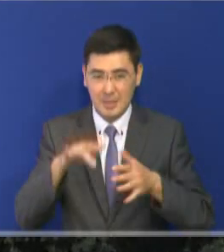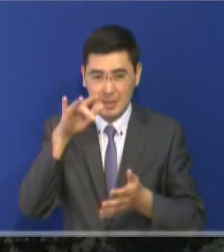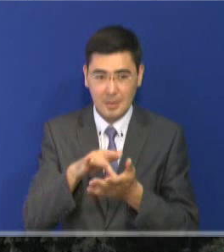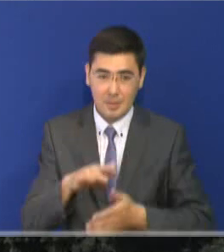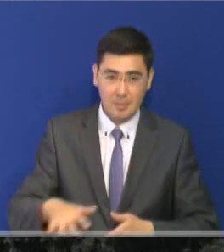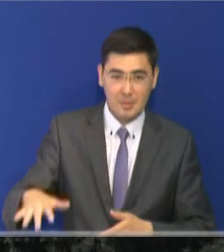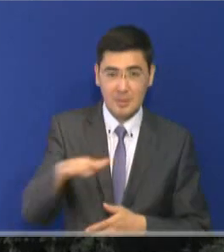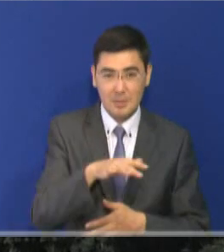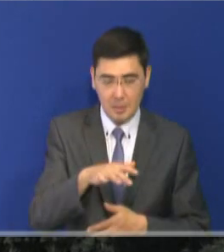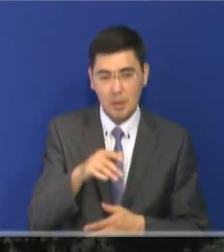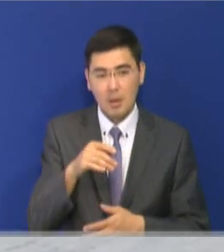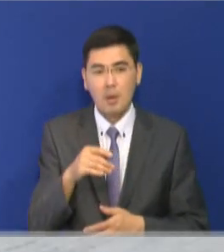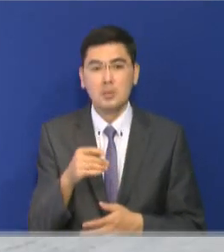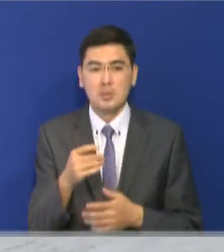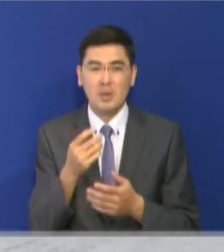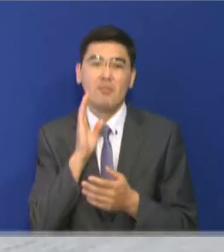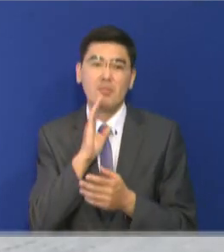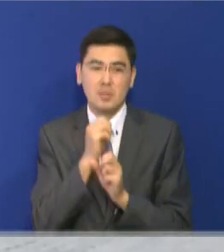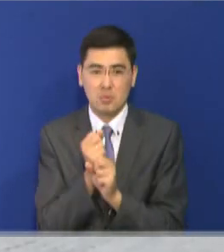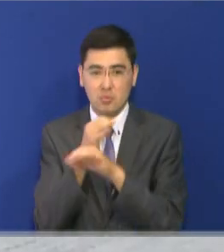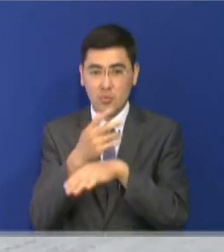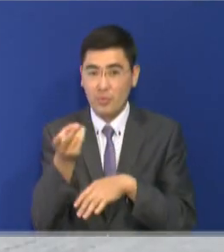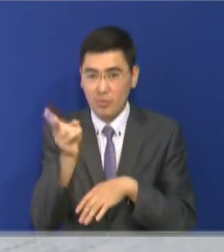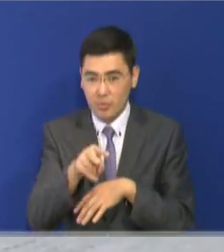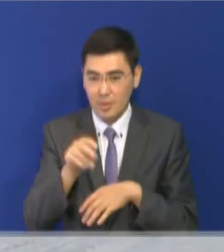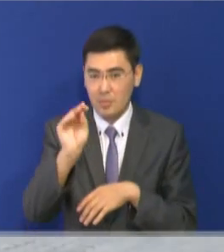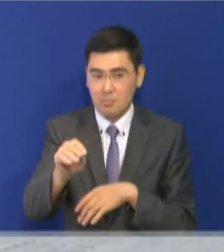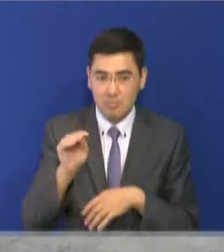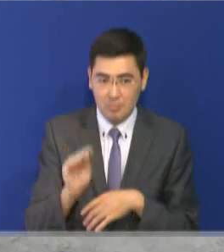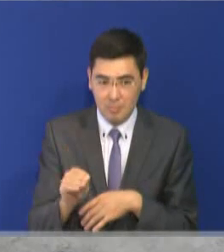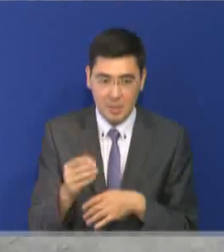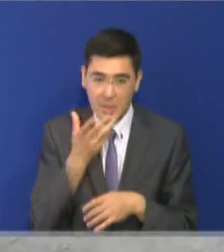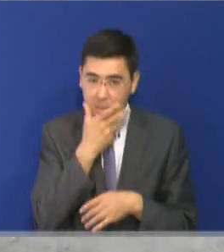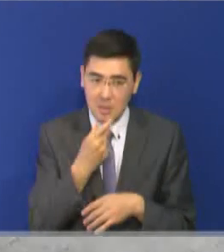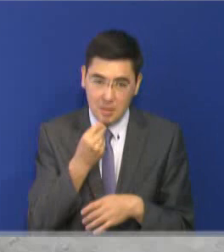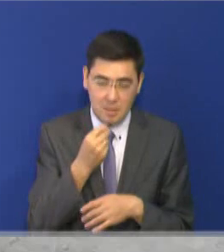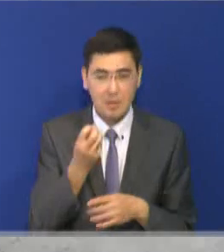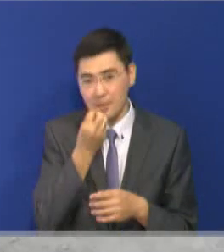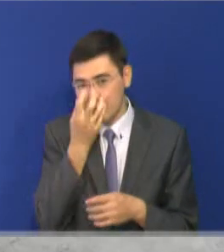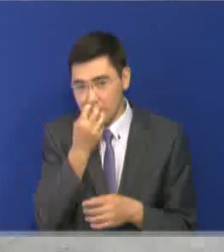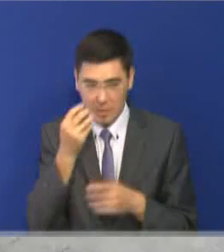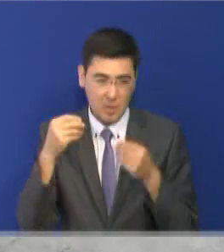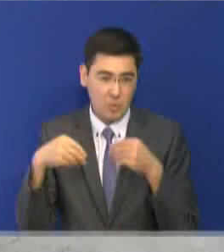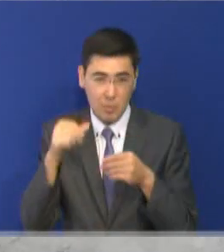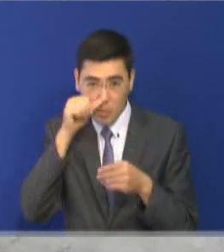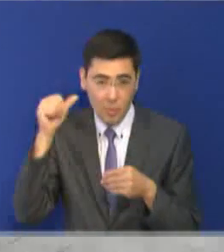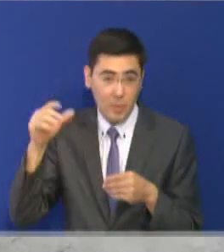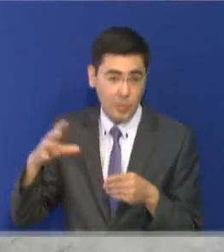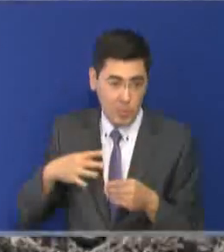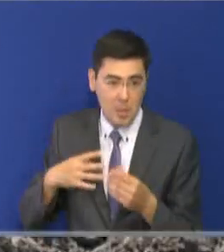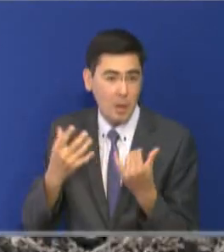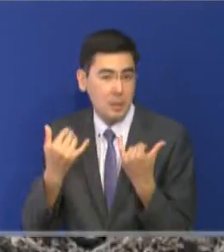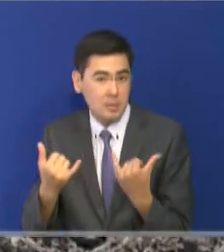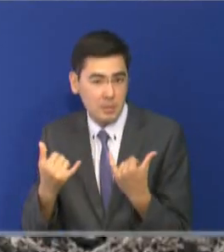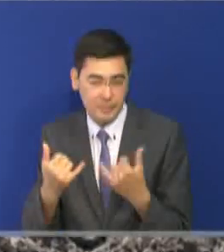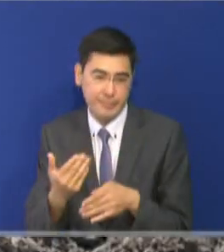семейліктер мақтан ететін бір емес екі субұрқа орнатылған. Былтыр осы уақытта мұнда түрлі өсімдіктер мен гүлдер отырғызылған болатын. Биыл аталмыш